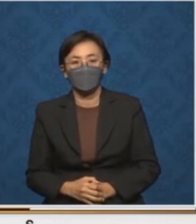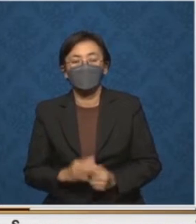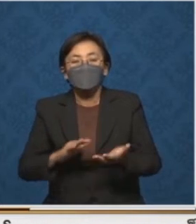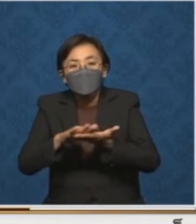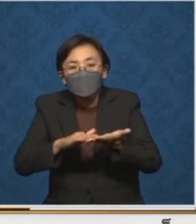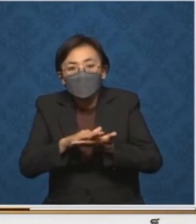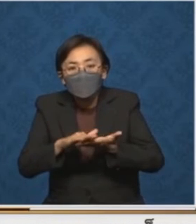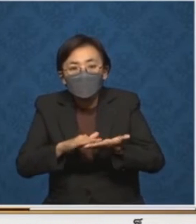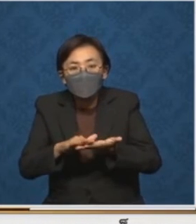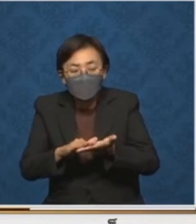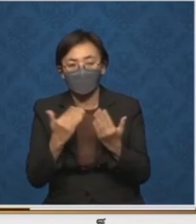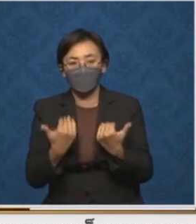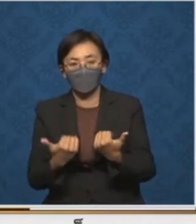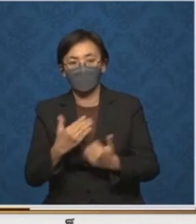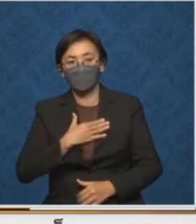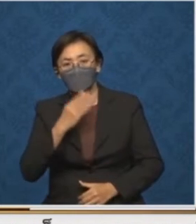วนนี้มัเยอะเหือเกิน